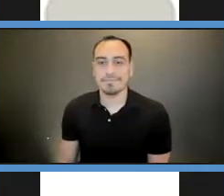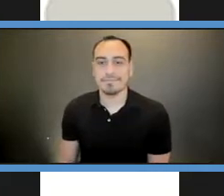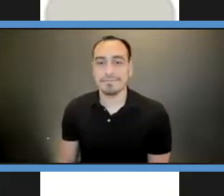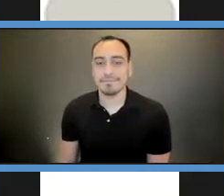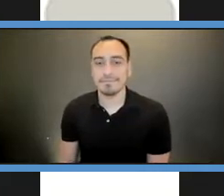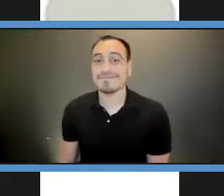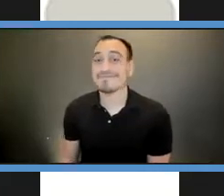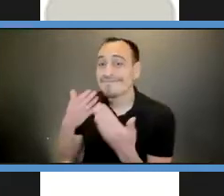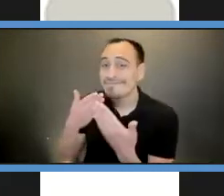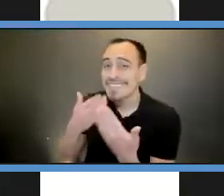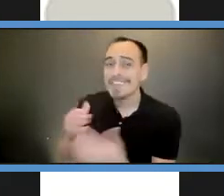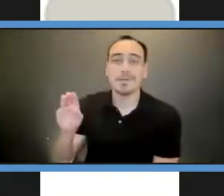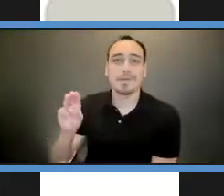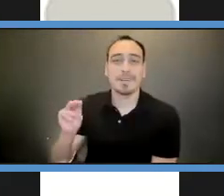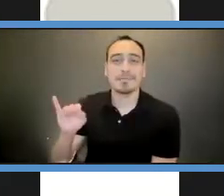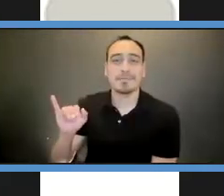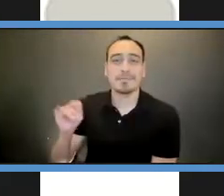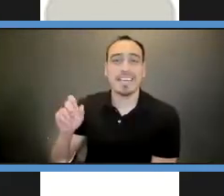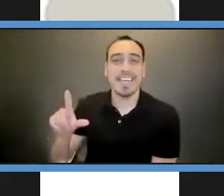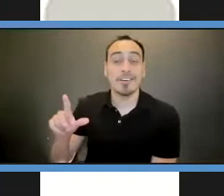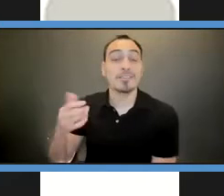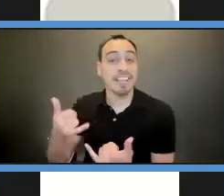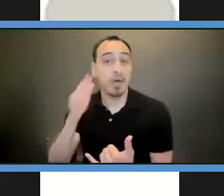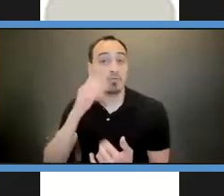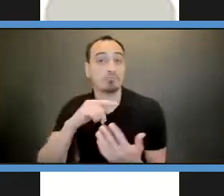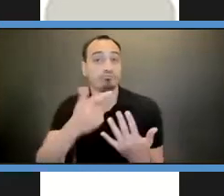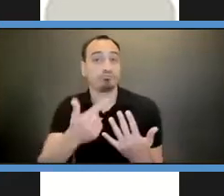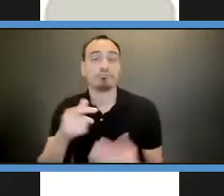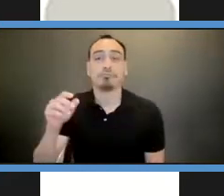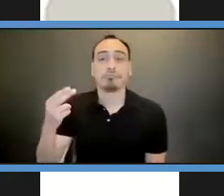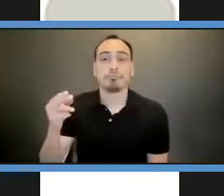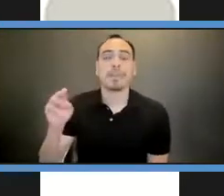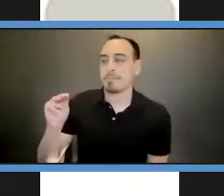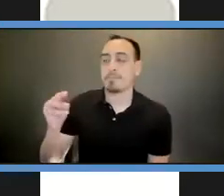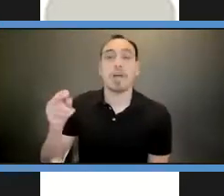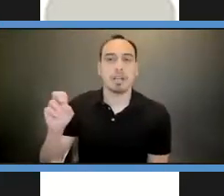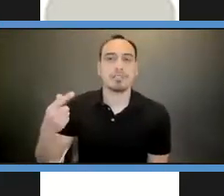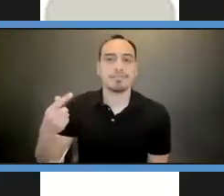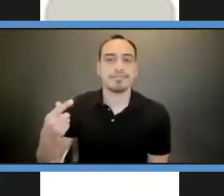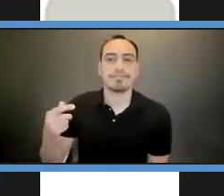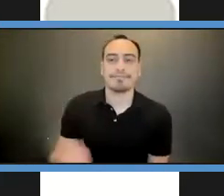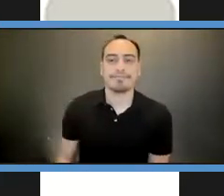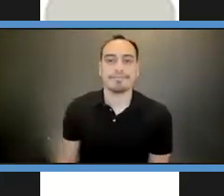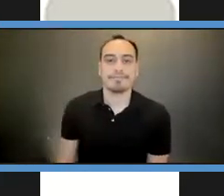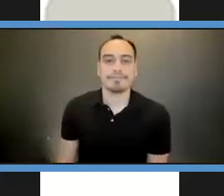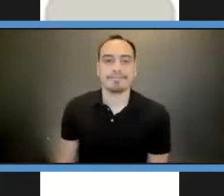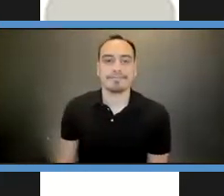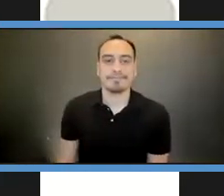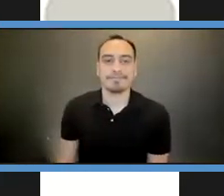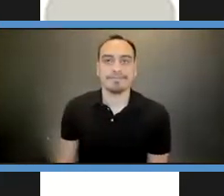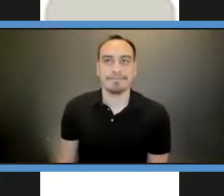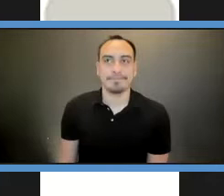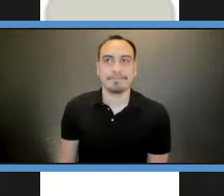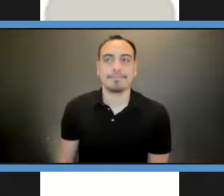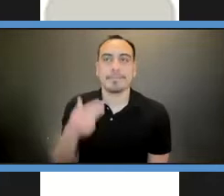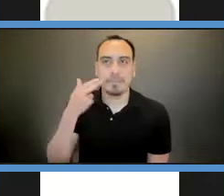Thank you, Miguel. Next, we'll do Hmong. Laura. nhớ rằng trong xe tại tòa trong này sẽ đợi là còn bé từ lúc trong xe thả khởi về có